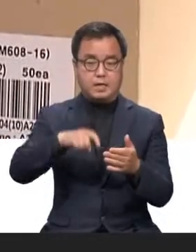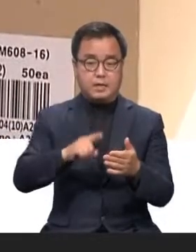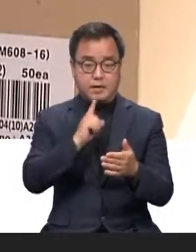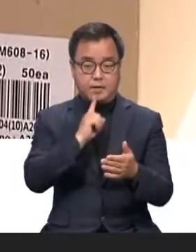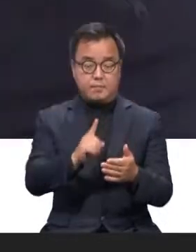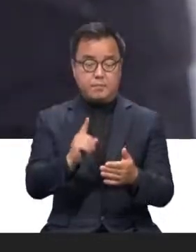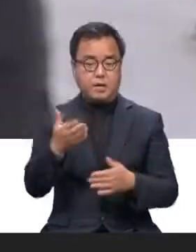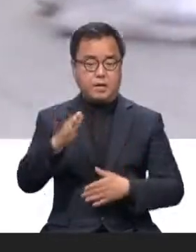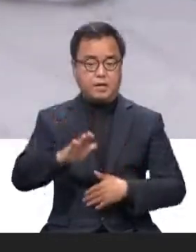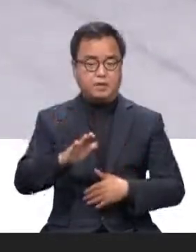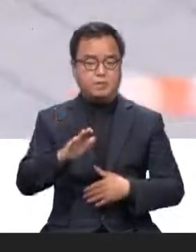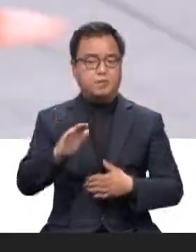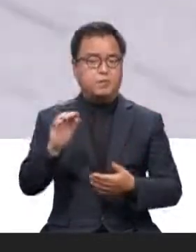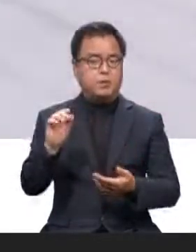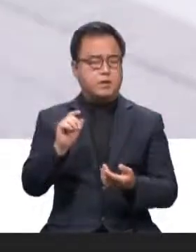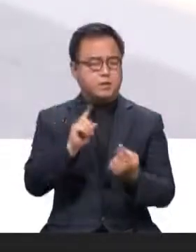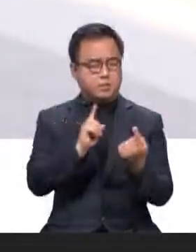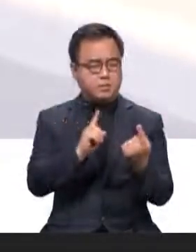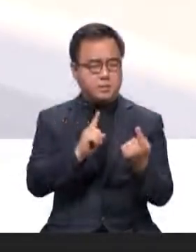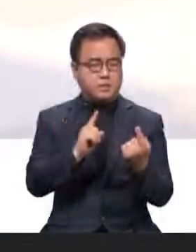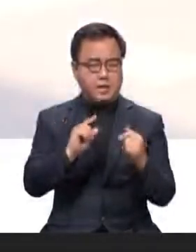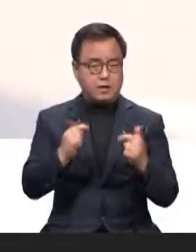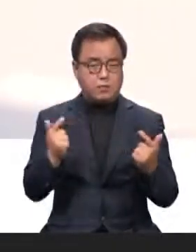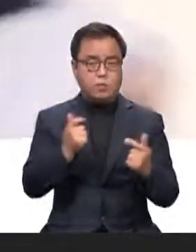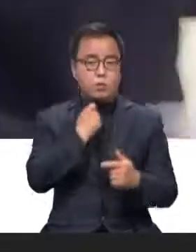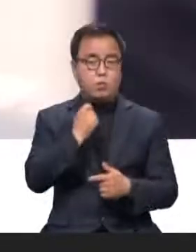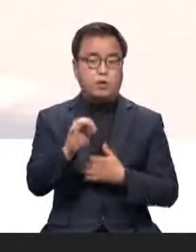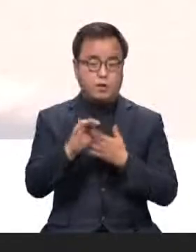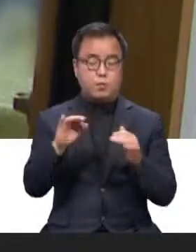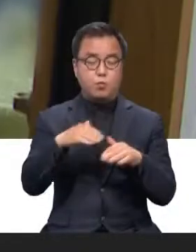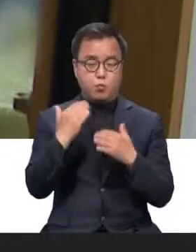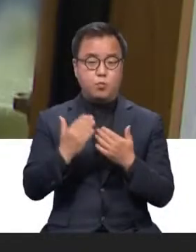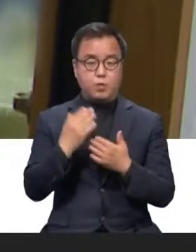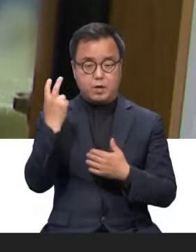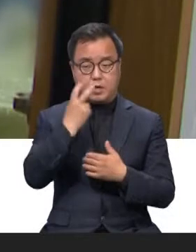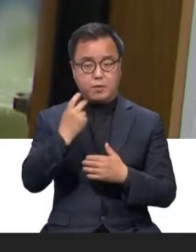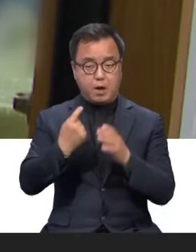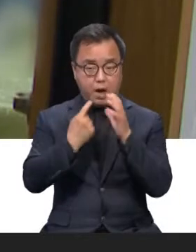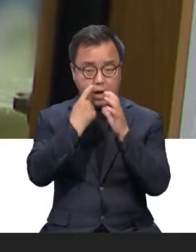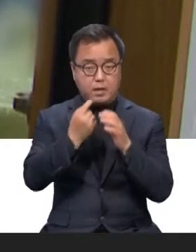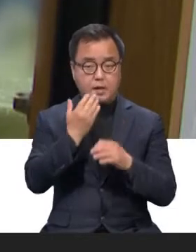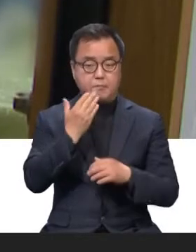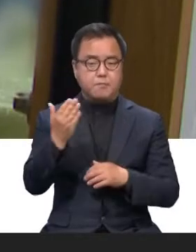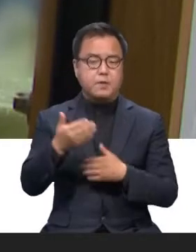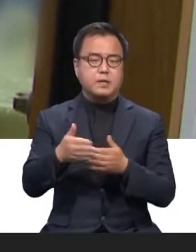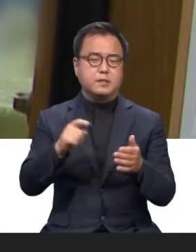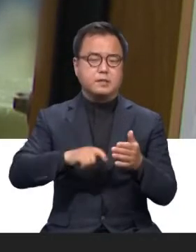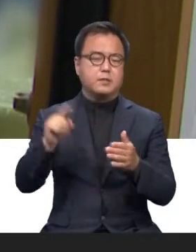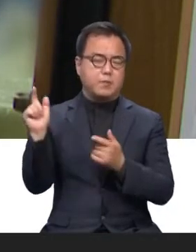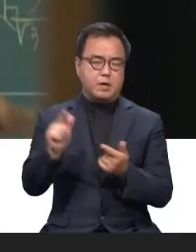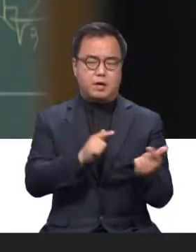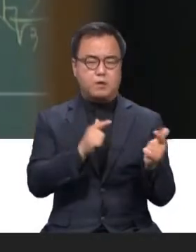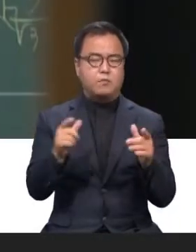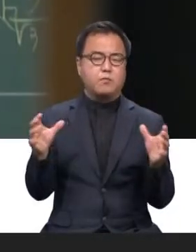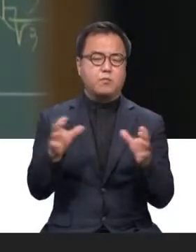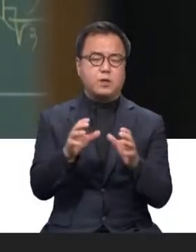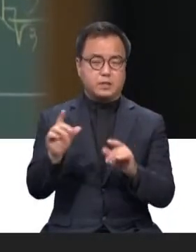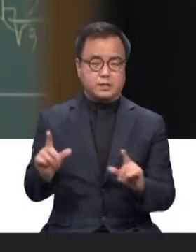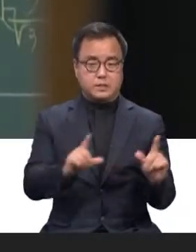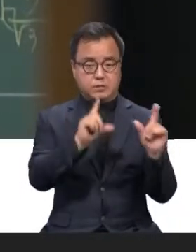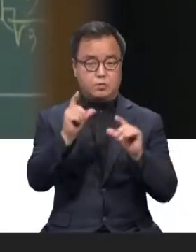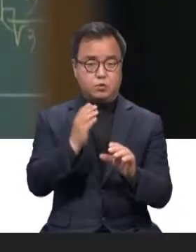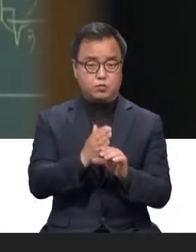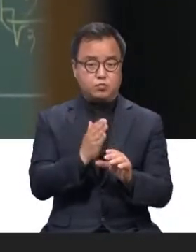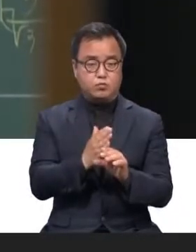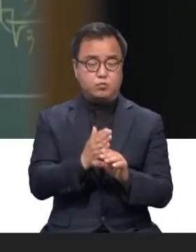대상이 아니더라도 희망자는 누구나 검사를 받을 수 있습니다. 실내에서 종일 집단 생활을 할 수밖에 없는 학교 특성을